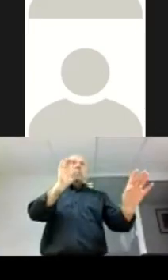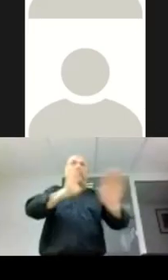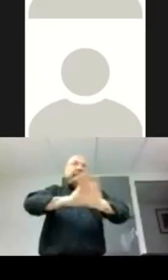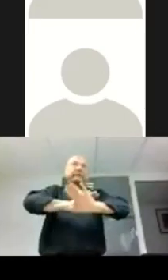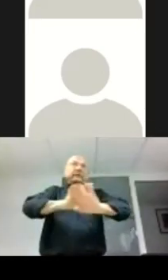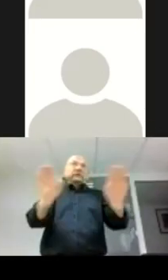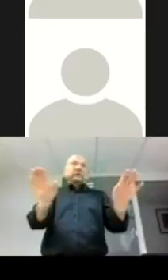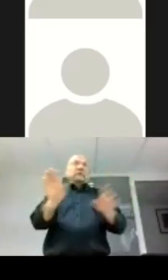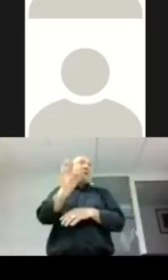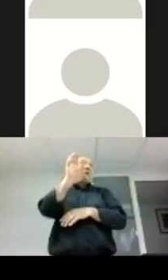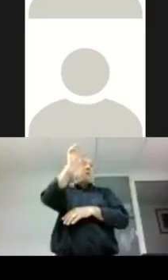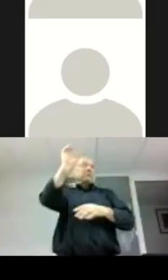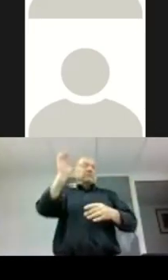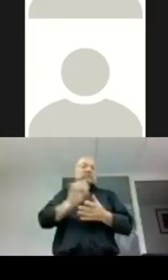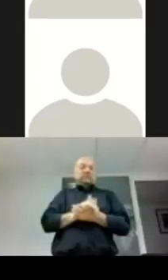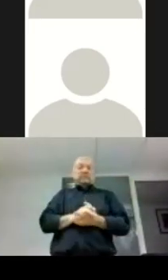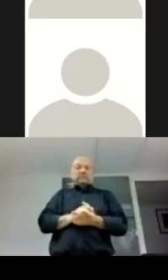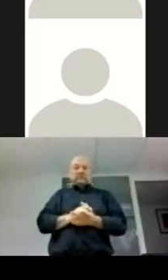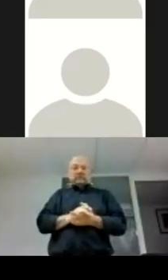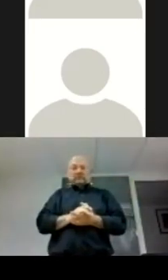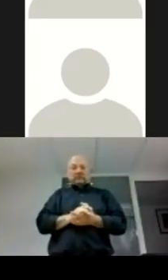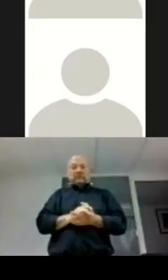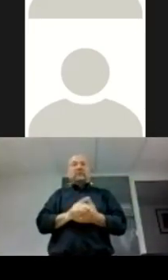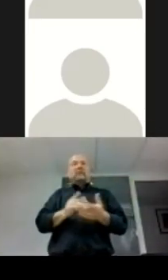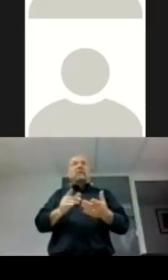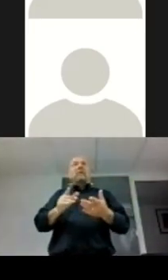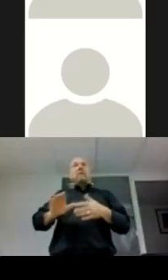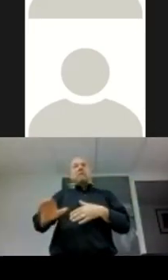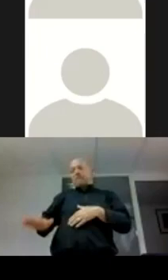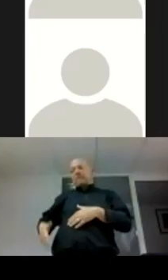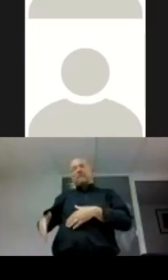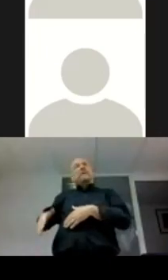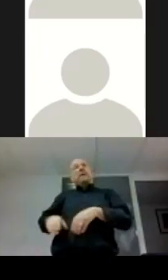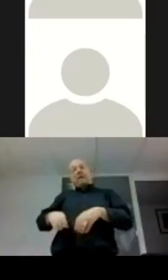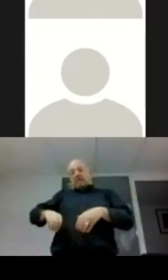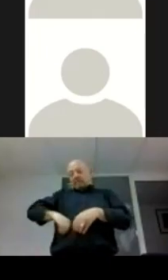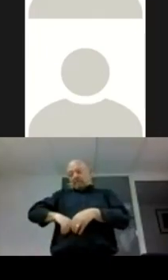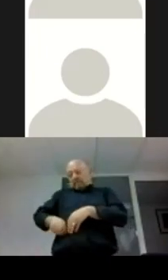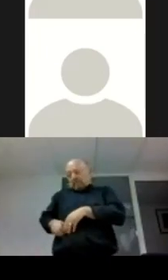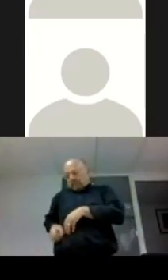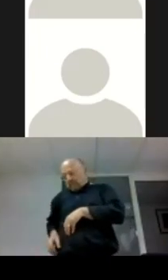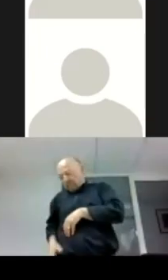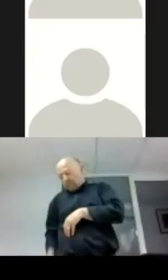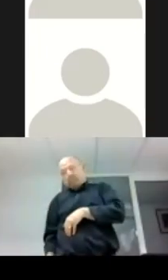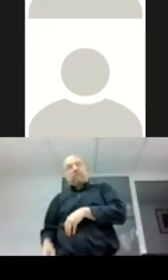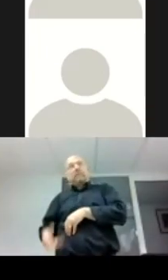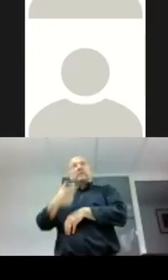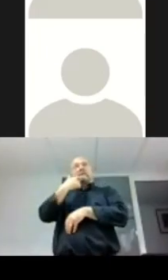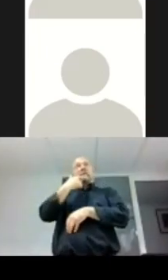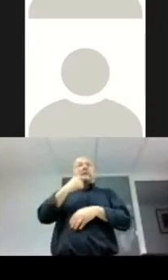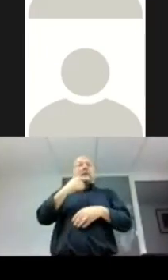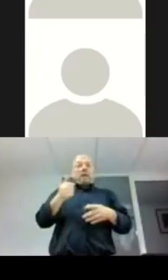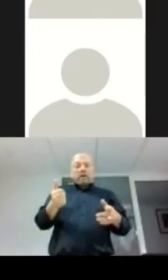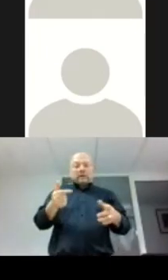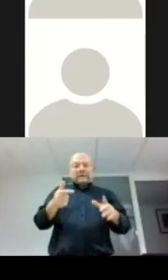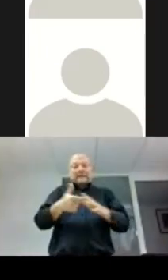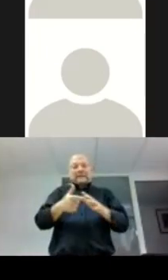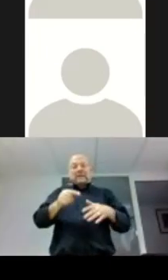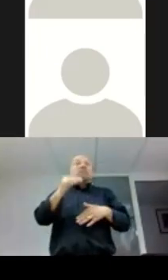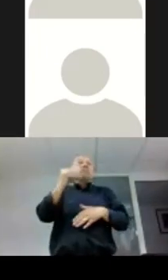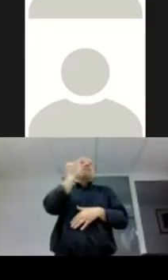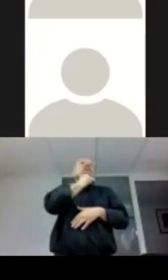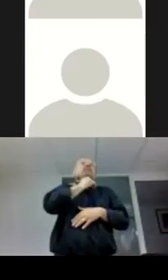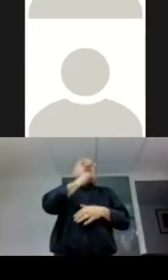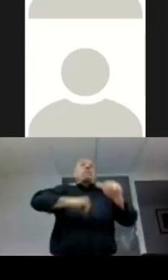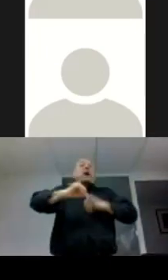la réponse est non la plupart du temps. Finalement, la poche, elle arrive souvent quand on est